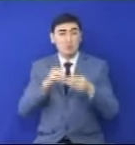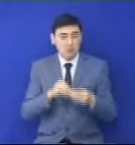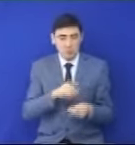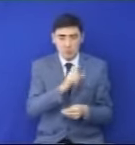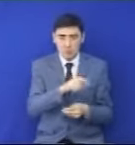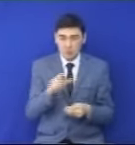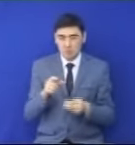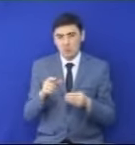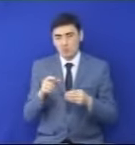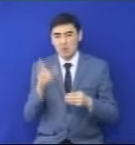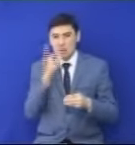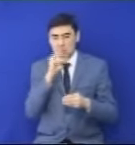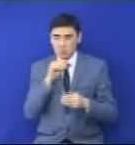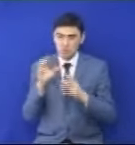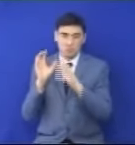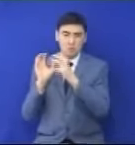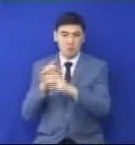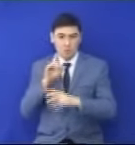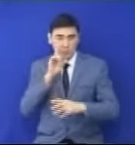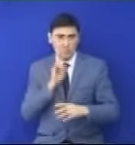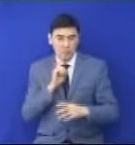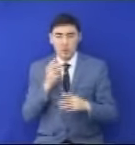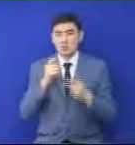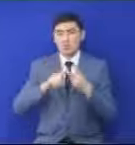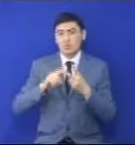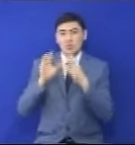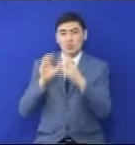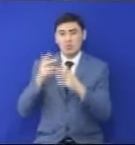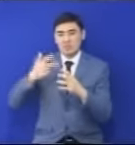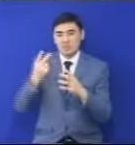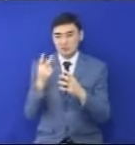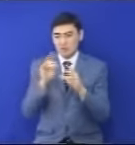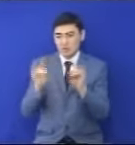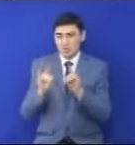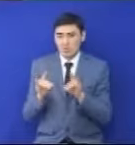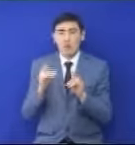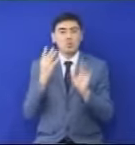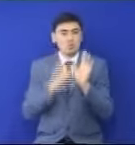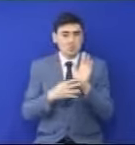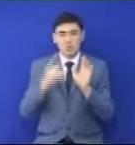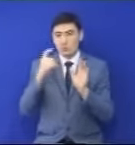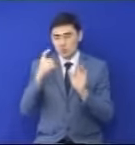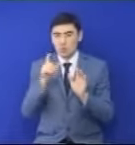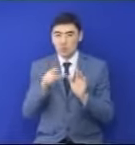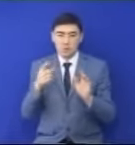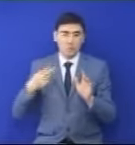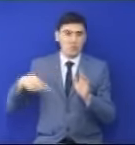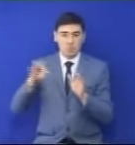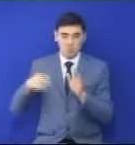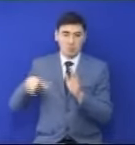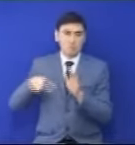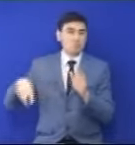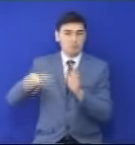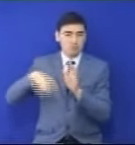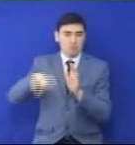жеткілікті. 213 автобуста 32 орын бар. Жалпы жолаушылар саны 90-100 адамға дейін жетуі мүмкін. 106 модельдің